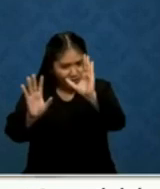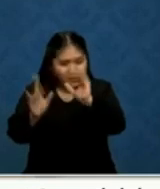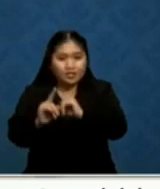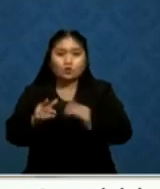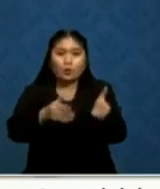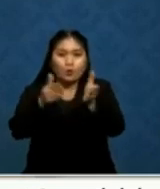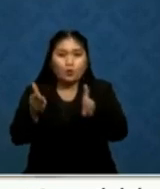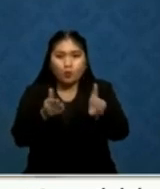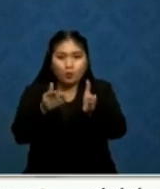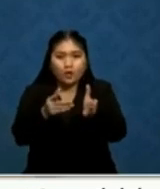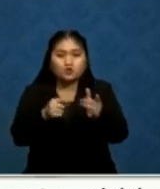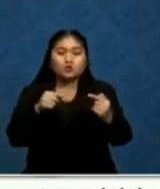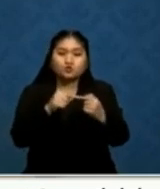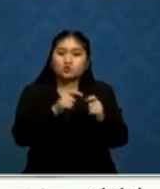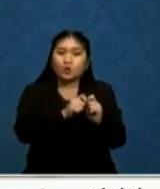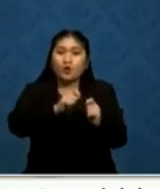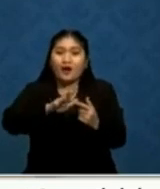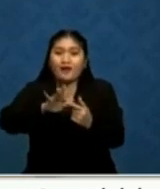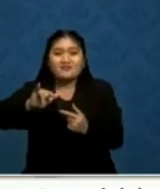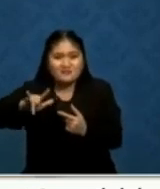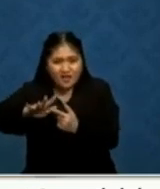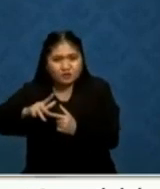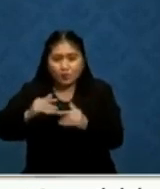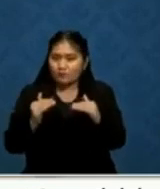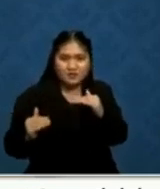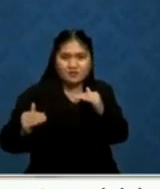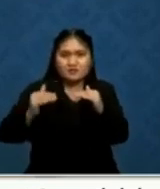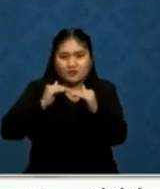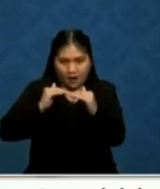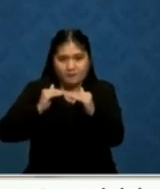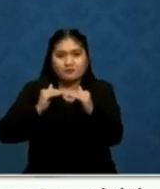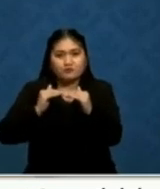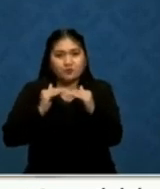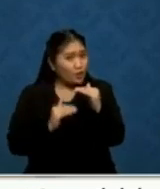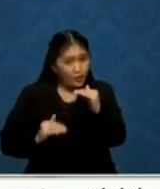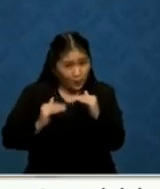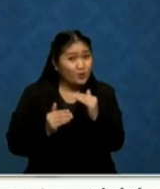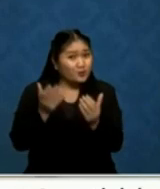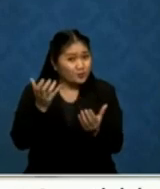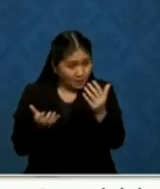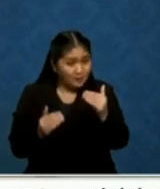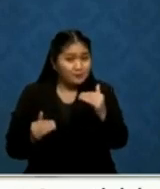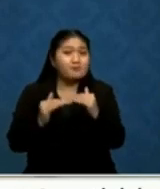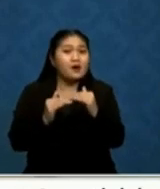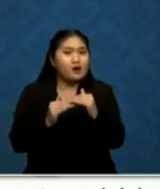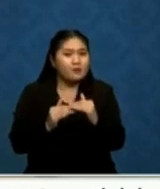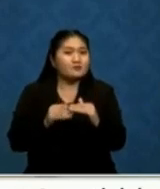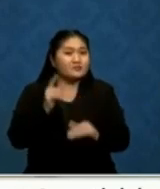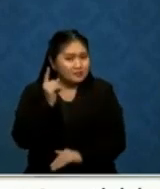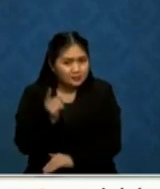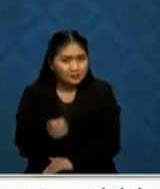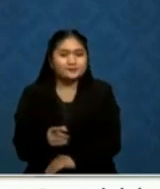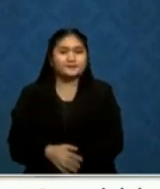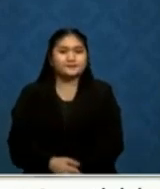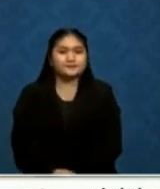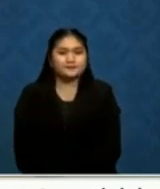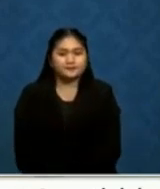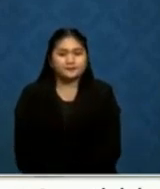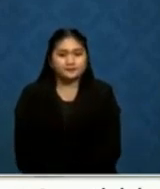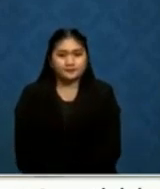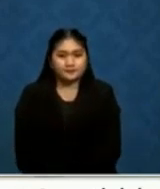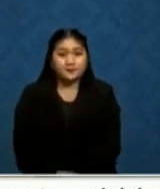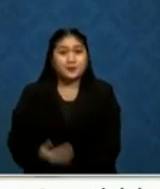ระบวนการทางอาญาจะต้องเป็นธรรมทำให้ผู้เสียหายได้รับความยุติธรรมเบื้องหน้ากฎหมายอย่างแท้จริงค่ะท่านประธานค